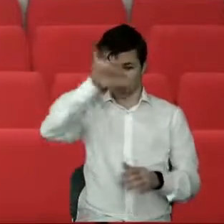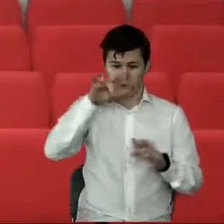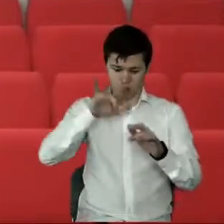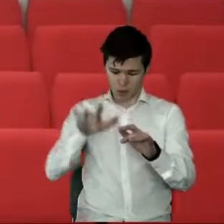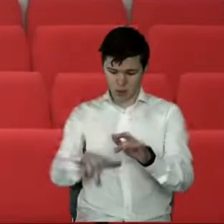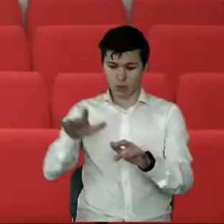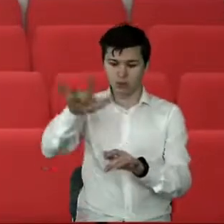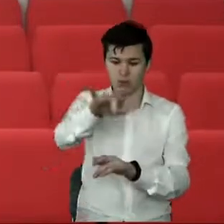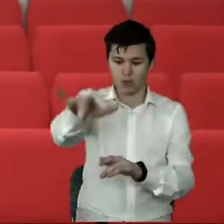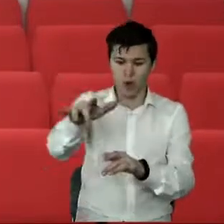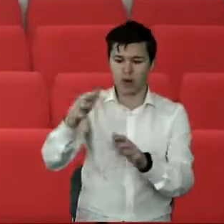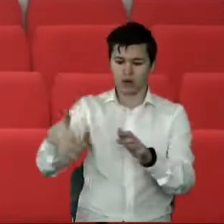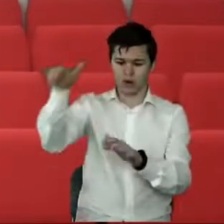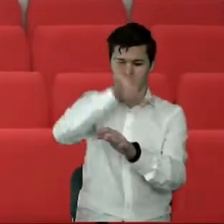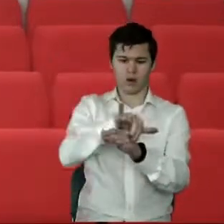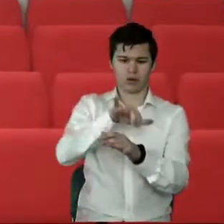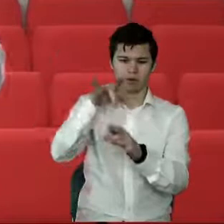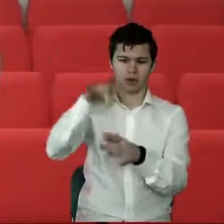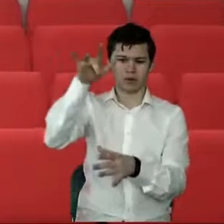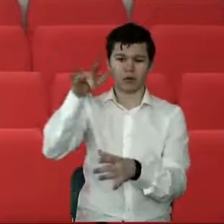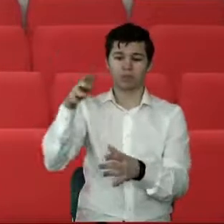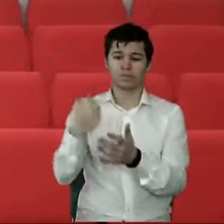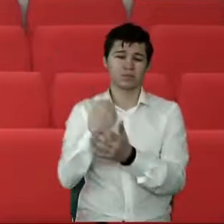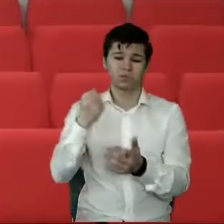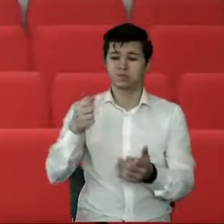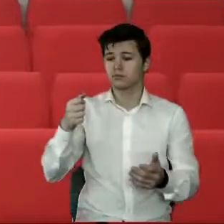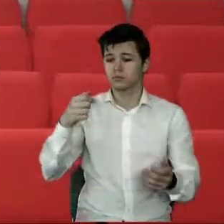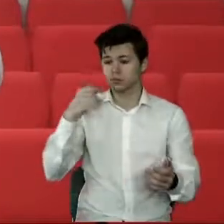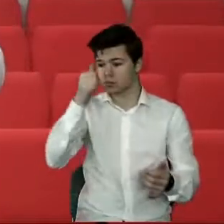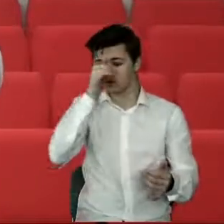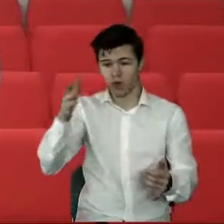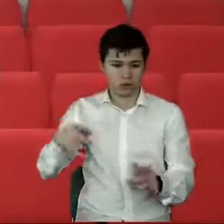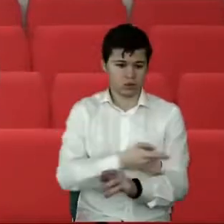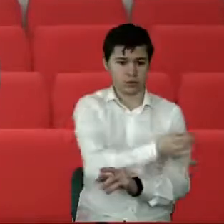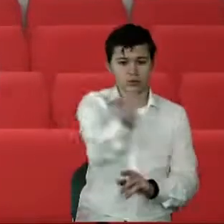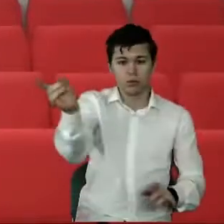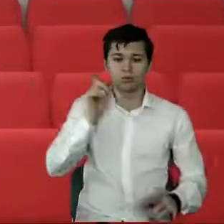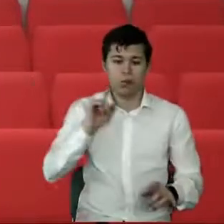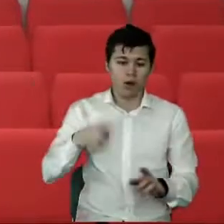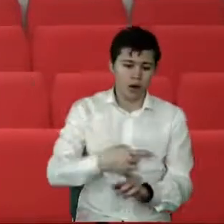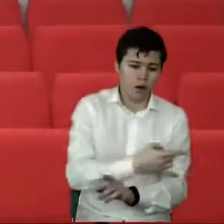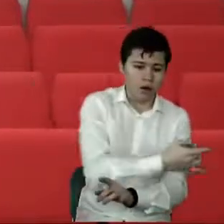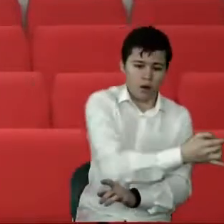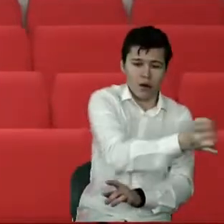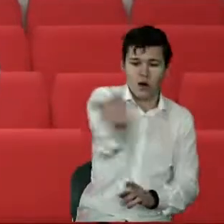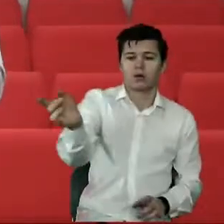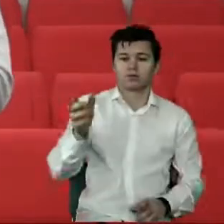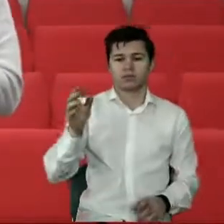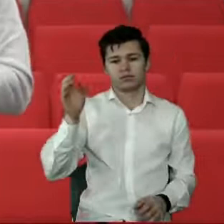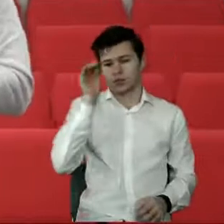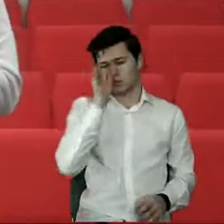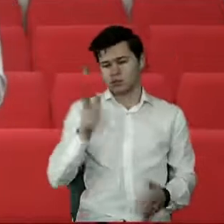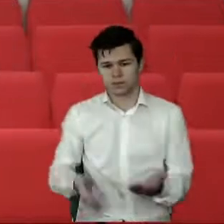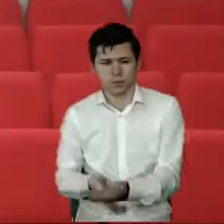смог приехать и оказать помощь. Жена у него умерла. И он положил в своем сердце и решил пробить проход через эти горы в одиночку. И